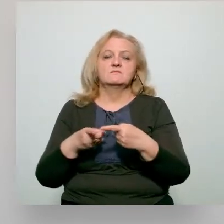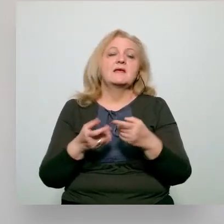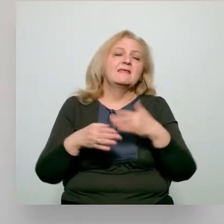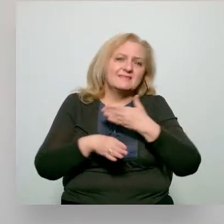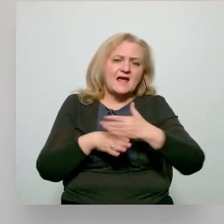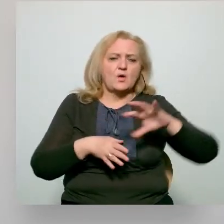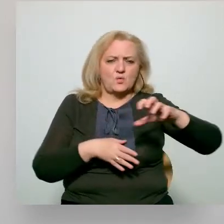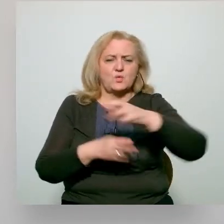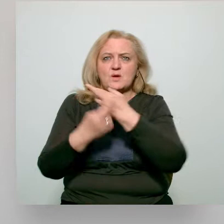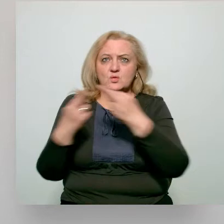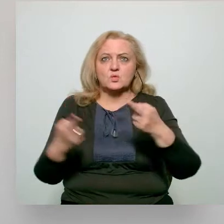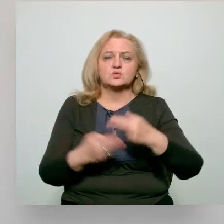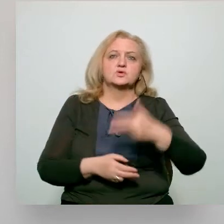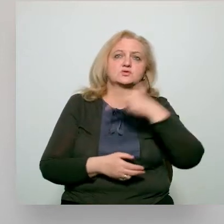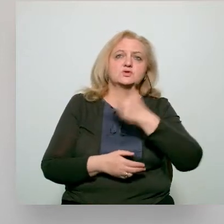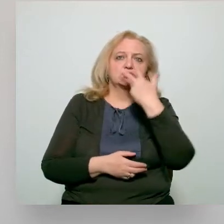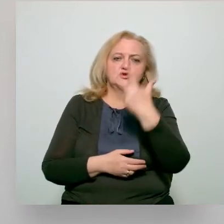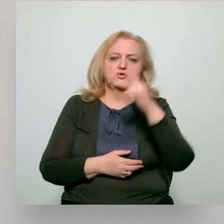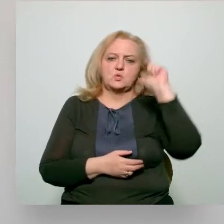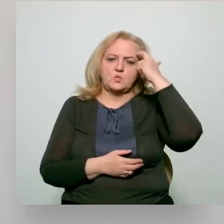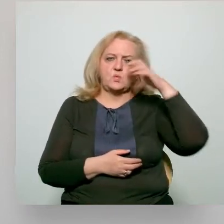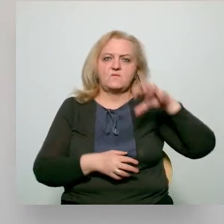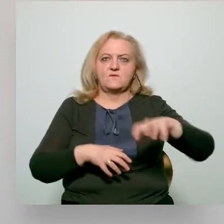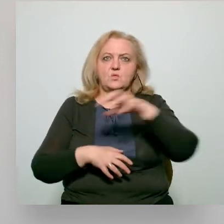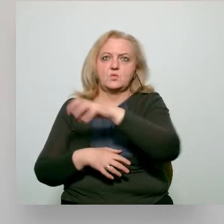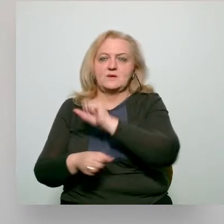różne. Socjolodzy wyróżniają trzy główne grupy: